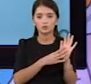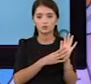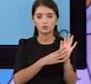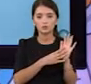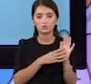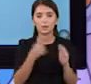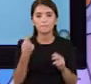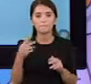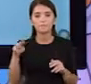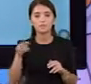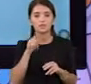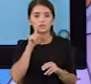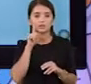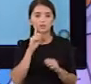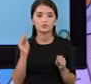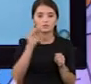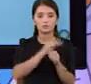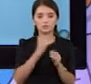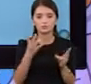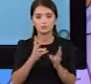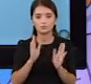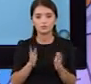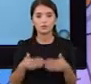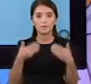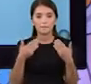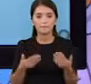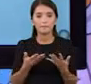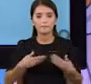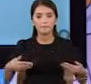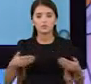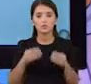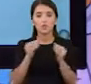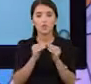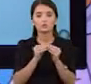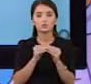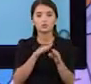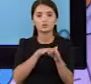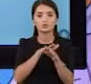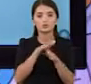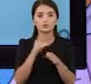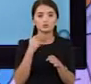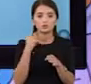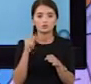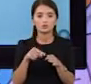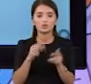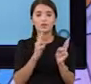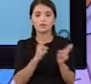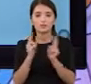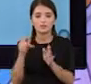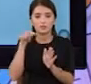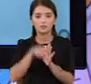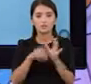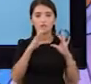bo'lsa, 1 ta yashil doiracha kerak bo'ladi. Mana biz 10 ga to'ldirish, sonni 10 ga to'ldirish